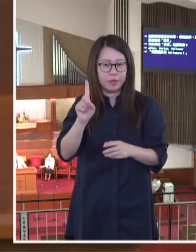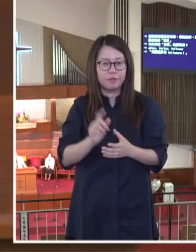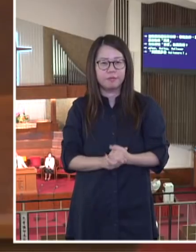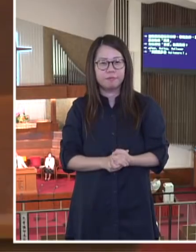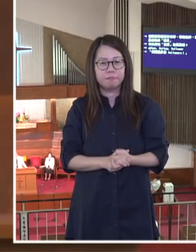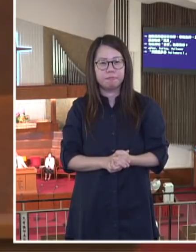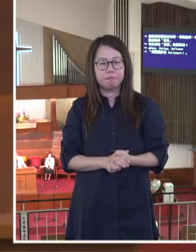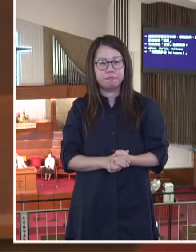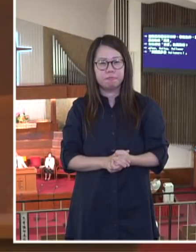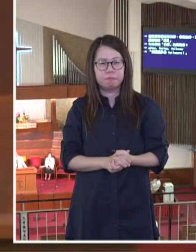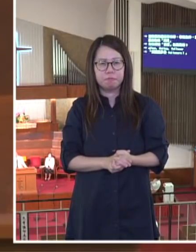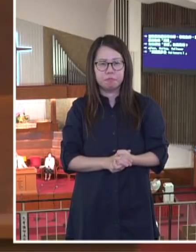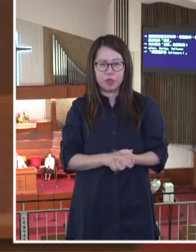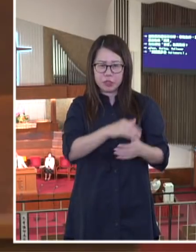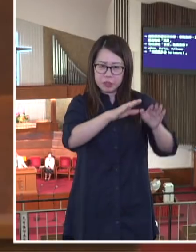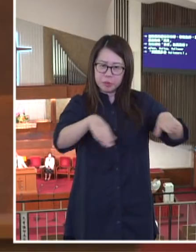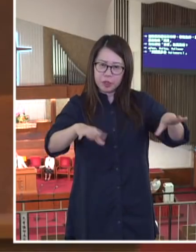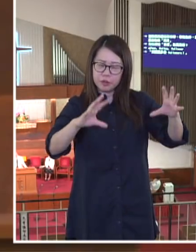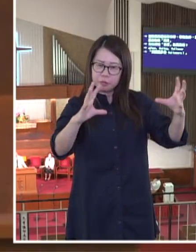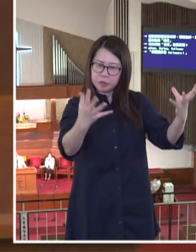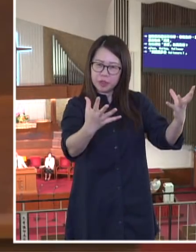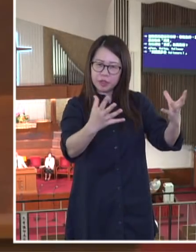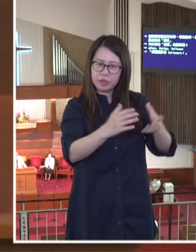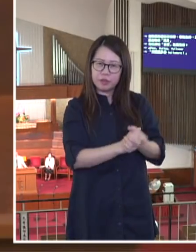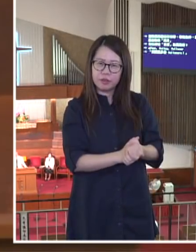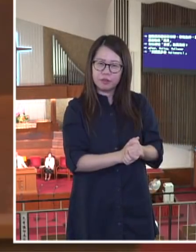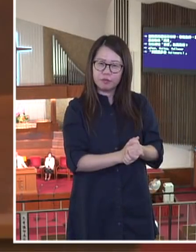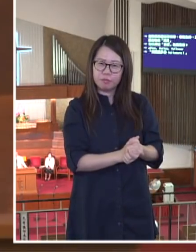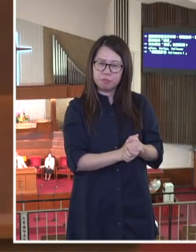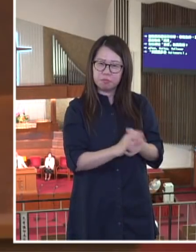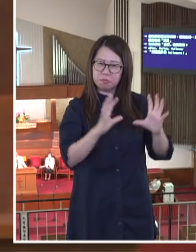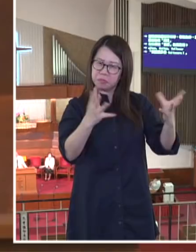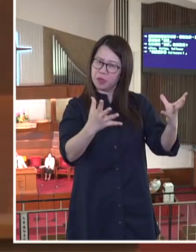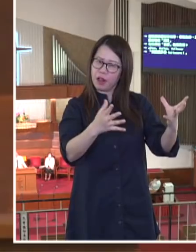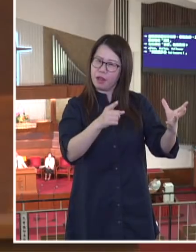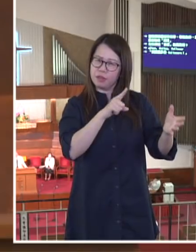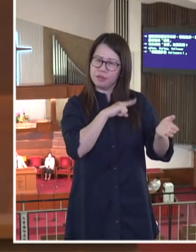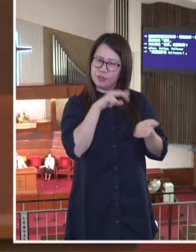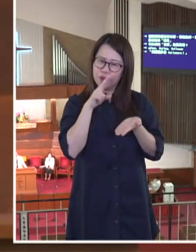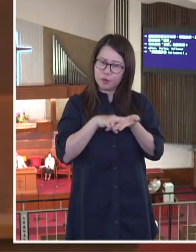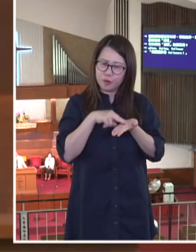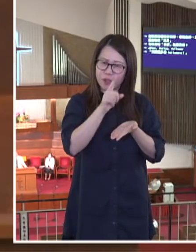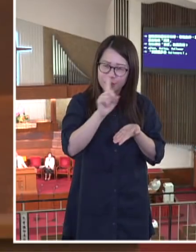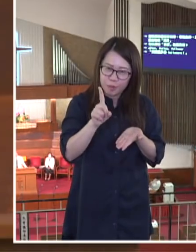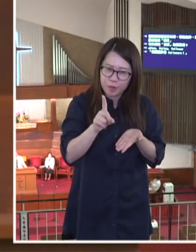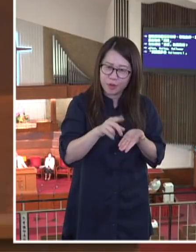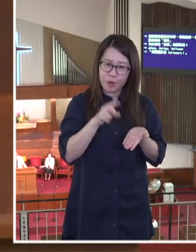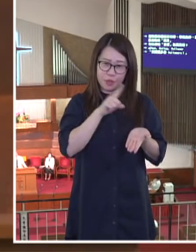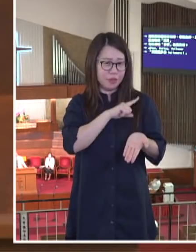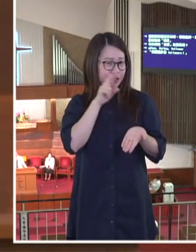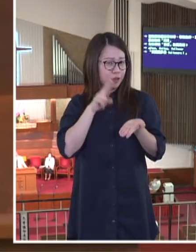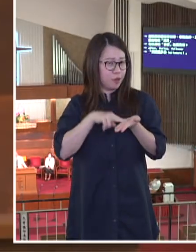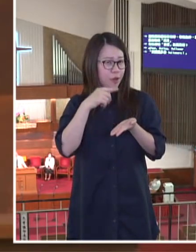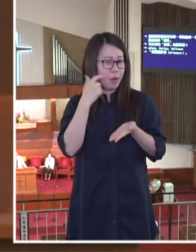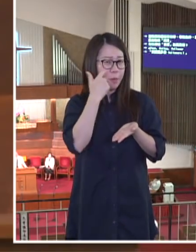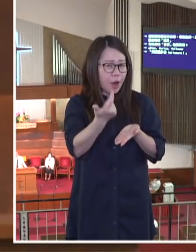時諗下啊，到底呢班小朋友其實佢哋嘅自信係咪真係咁犀利咧？嗬，即係。是不是自信爆棚，